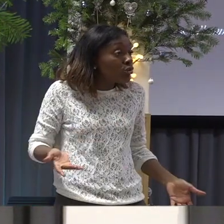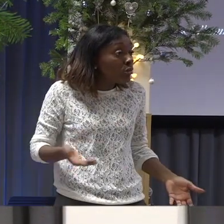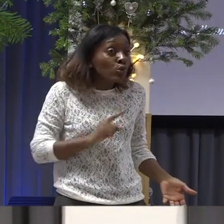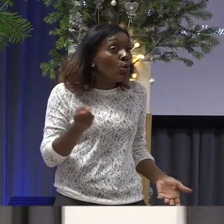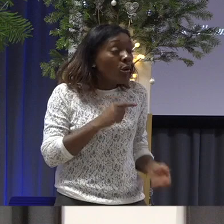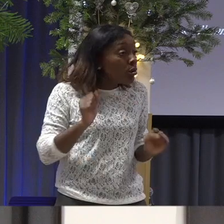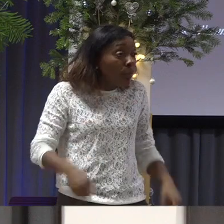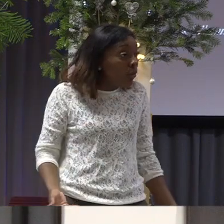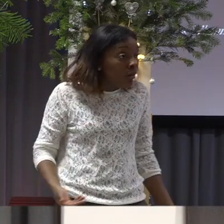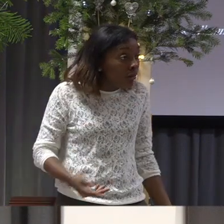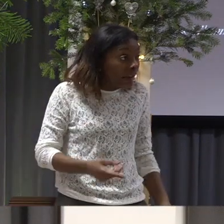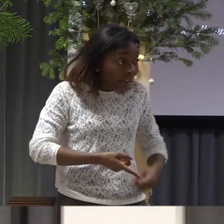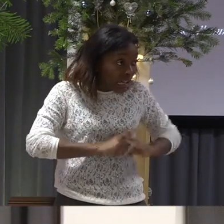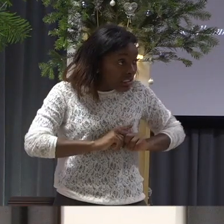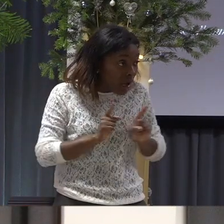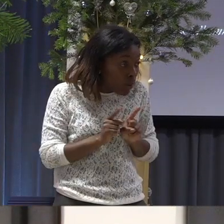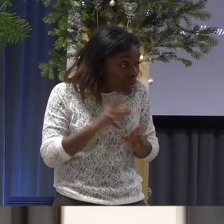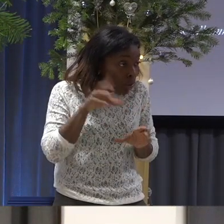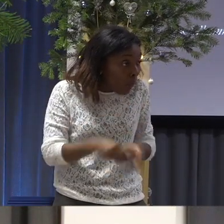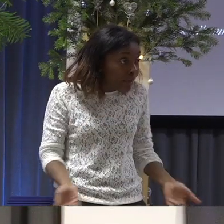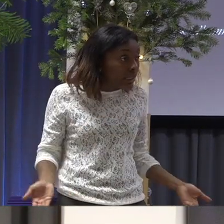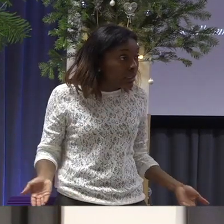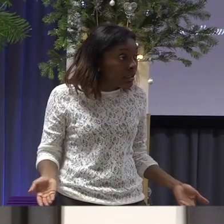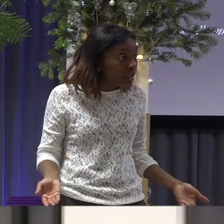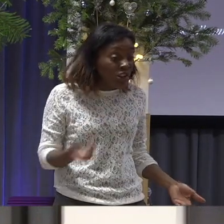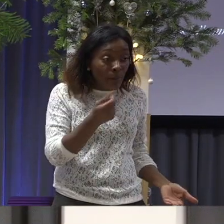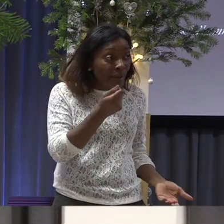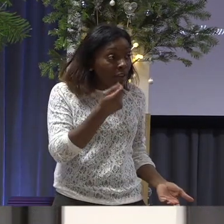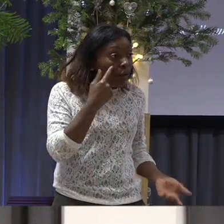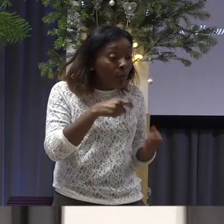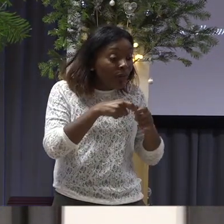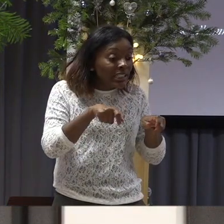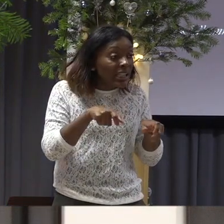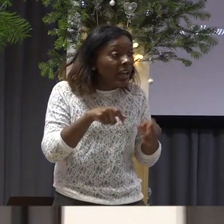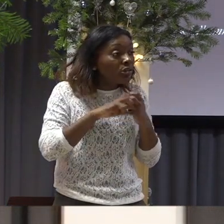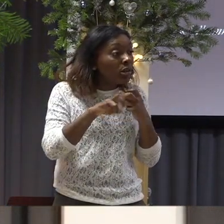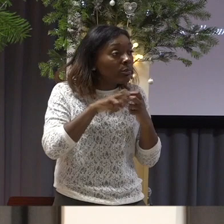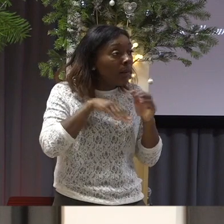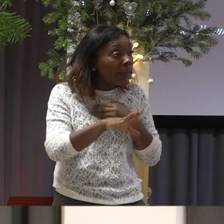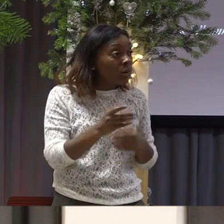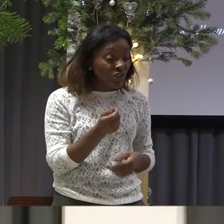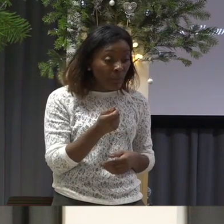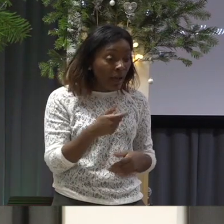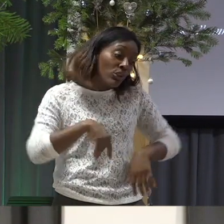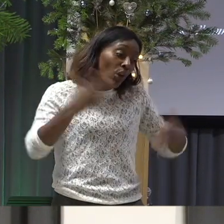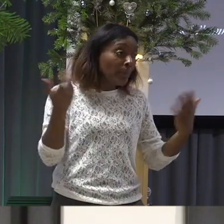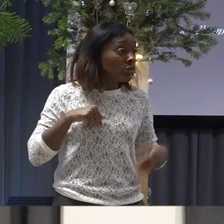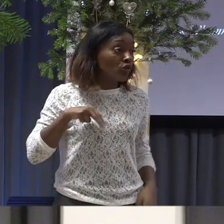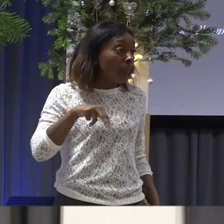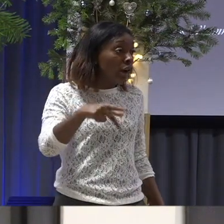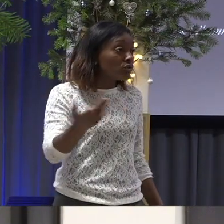la vérité. Ou ne pas avoir l'argent d'un ticket, c'est pas grave. Je marche.